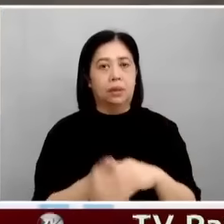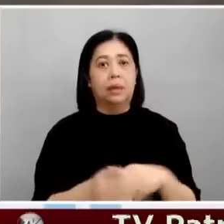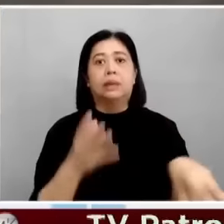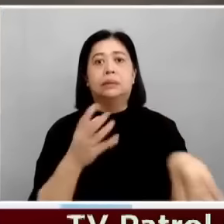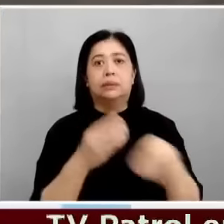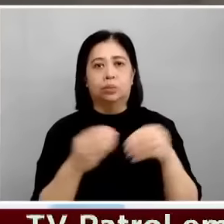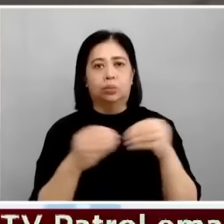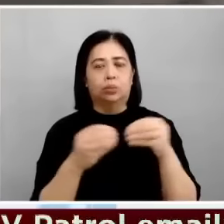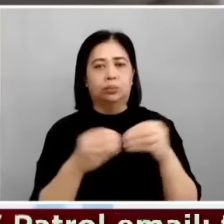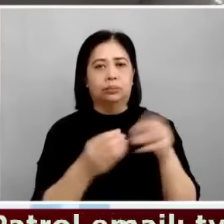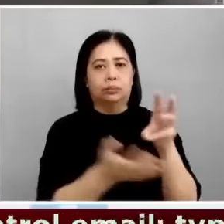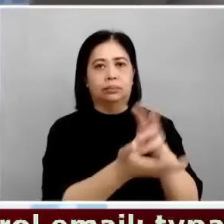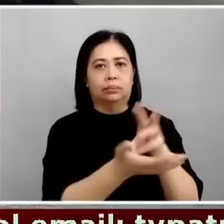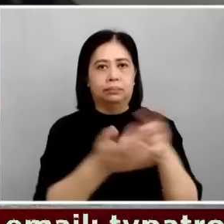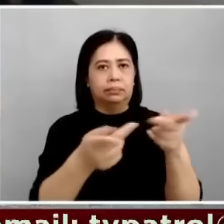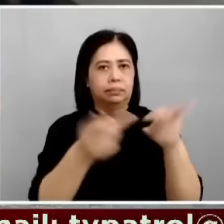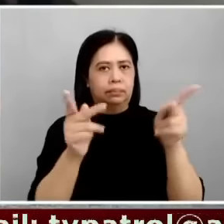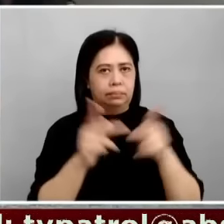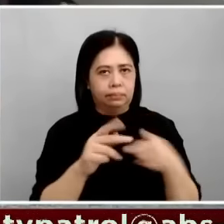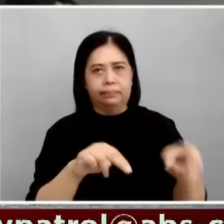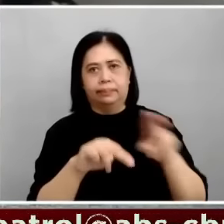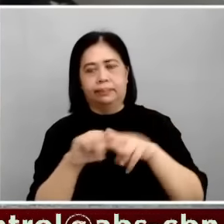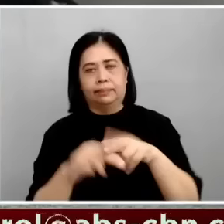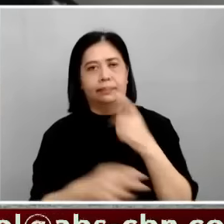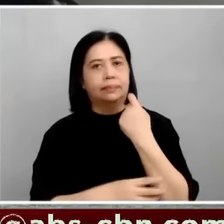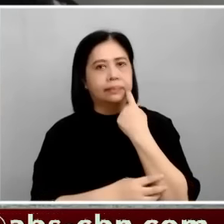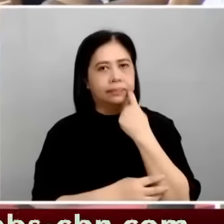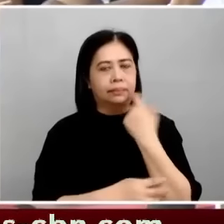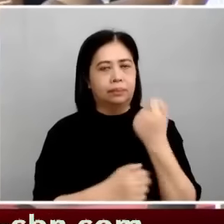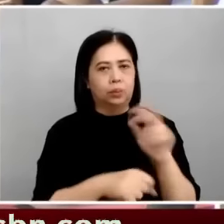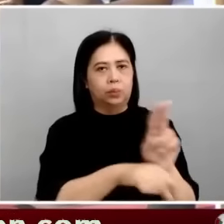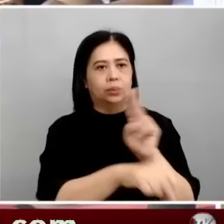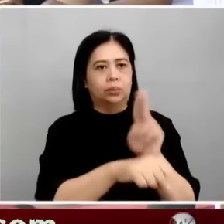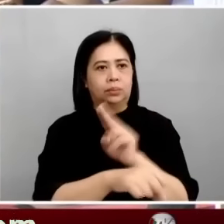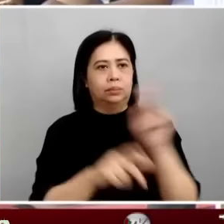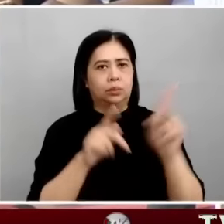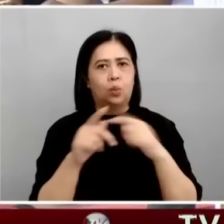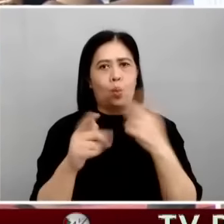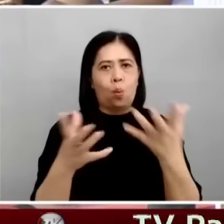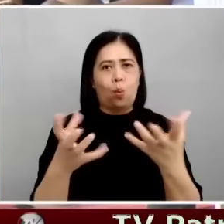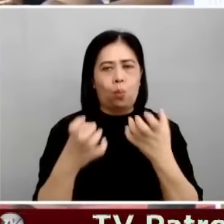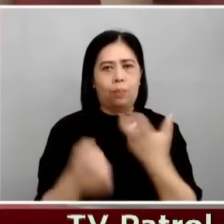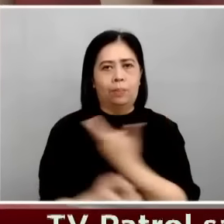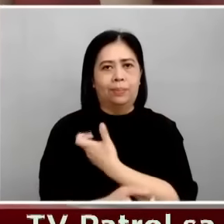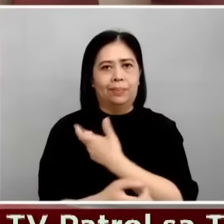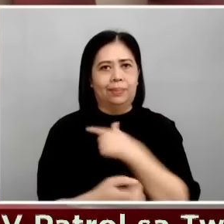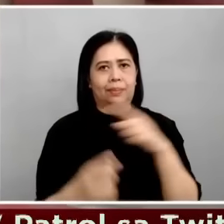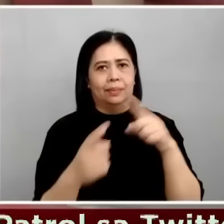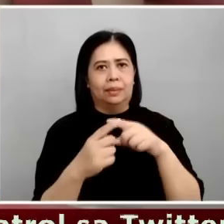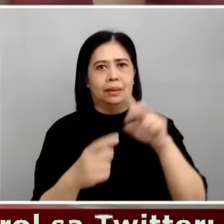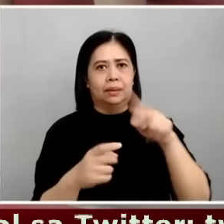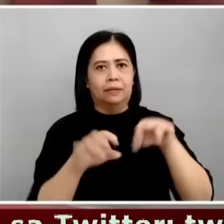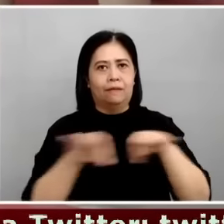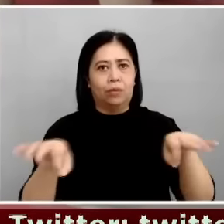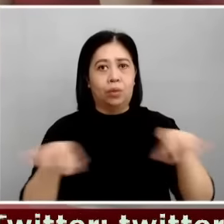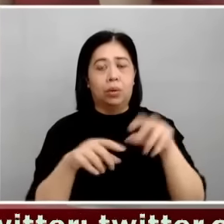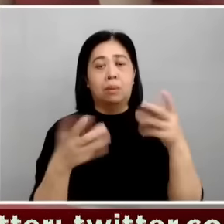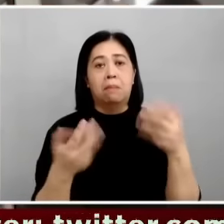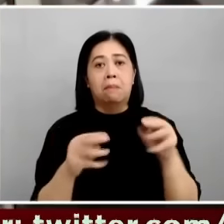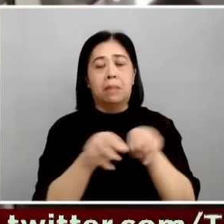karagdagang COVID vaccination sites. Kanina, naokupa ng mga residenteng gustong magpabakuna hanggang 2 palapag ng Marikina